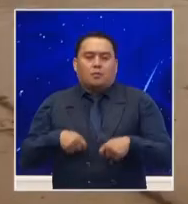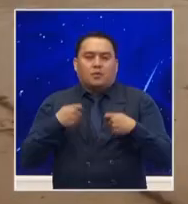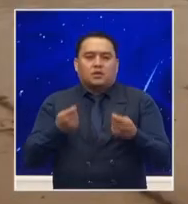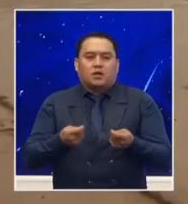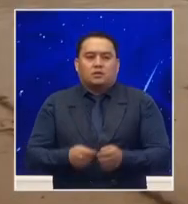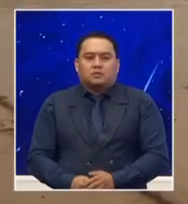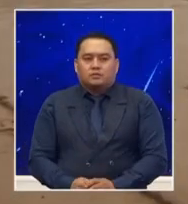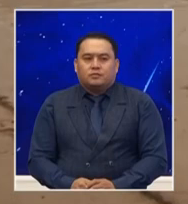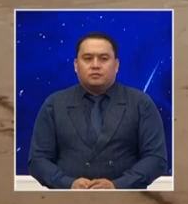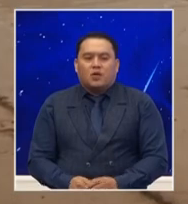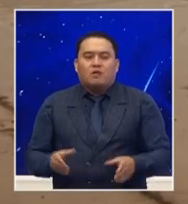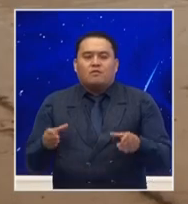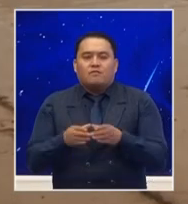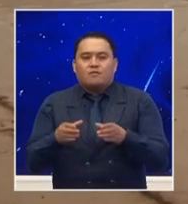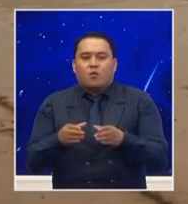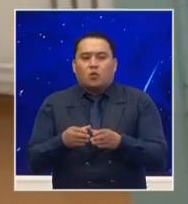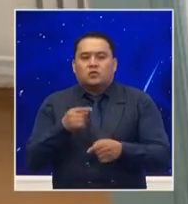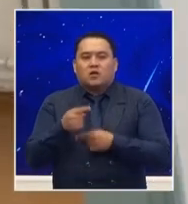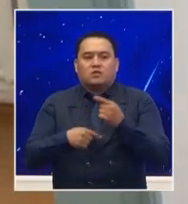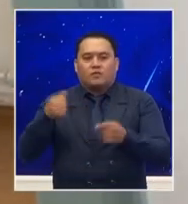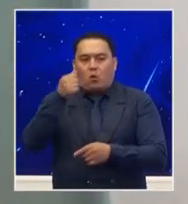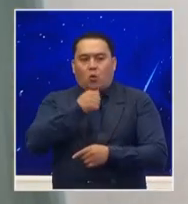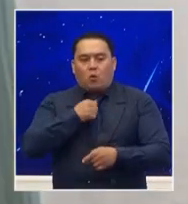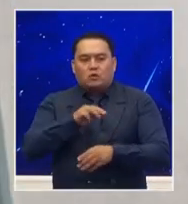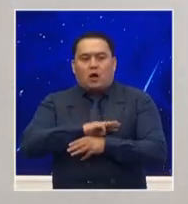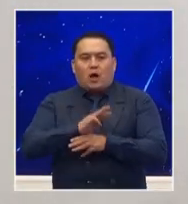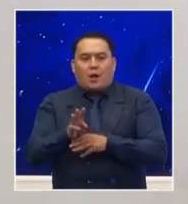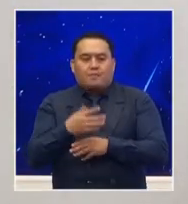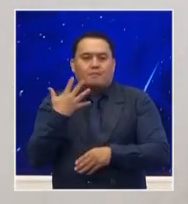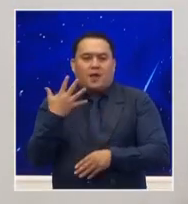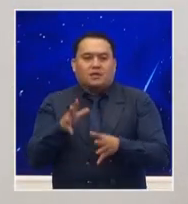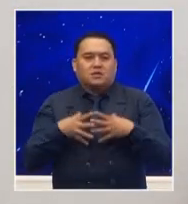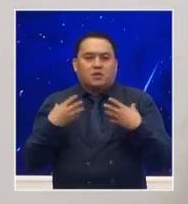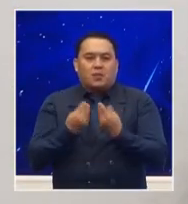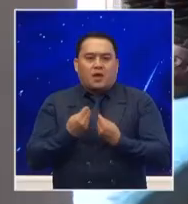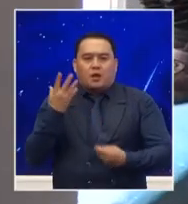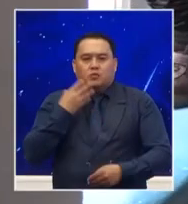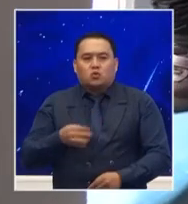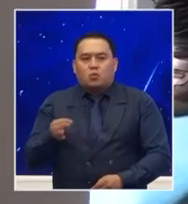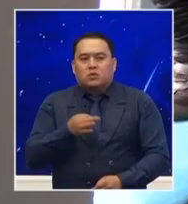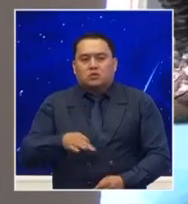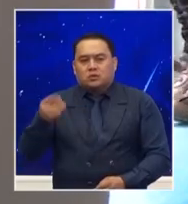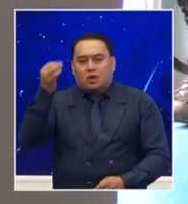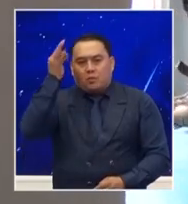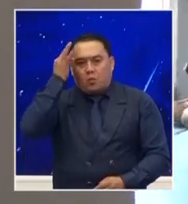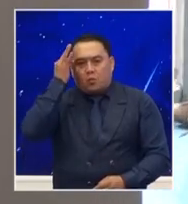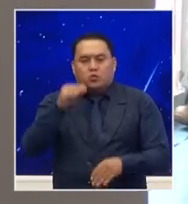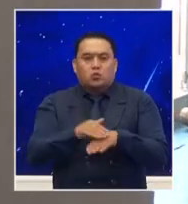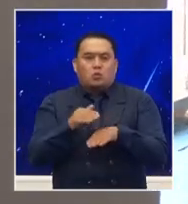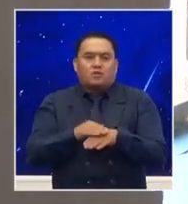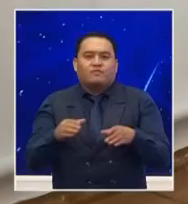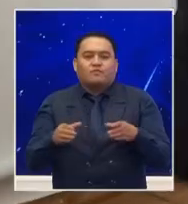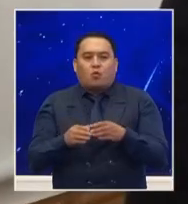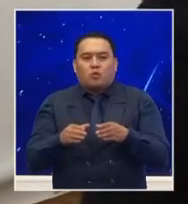словами. Представители фонда отметили, до конца этого года они обеспечат жильем еще 5 семей в Алматинской области. А мы напомним, что благотворительный фонд